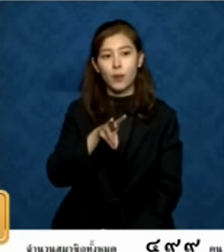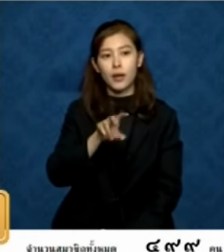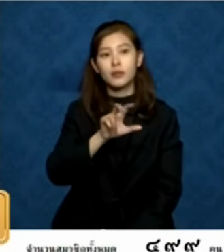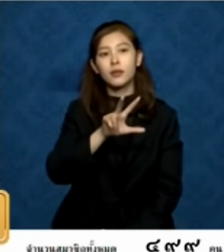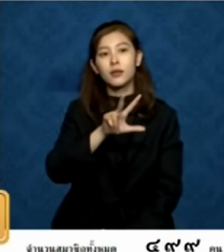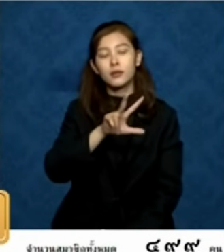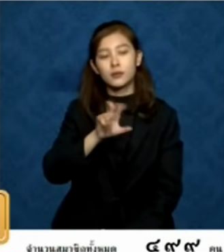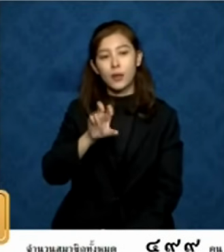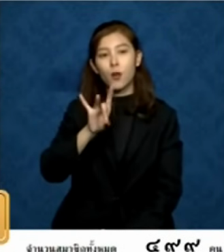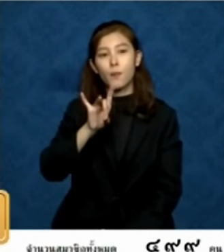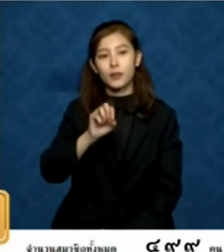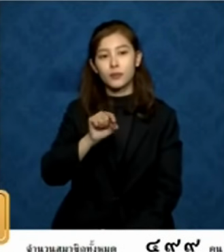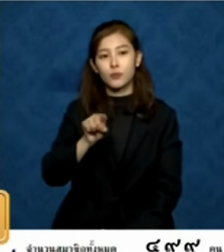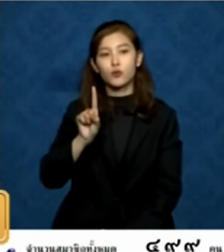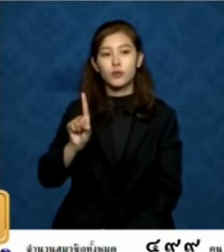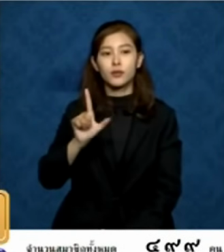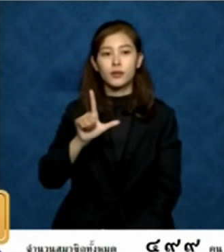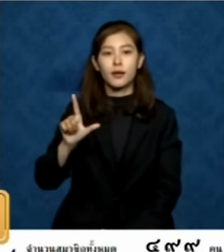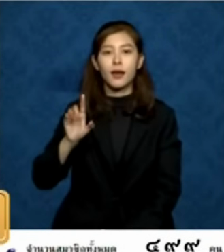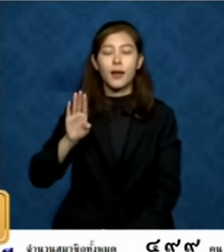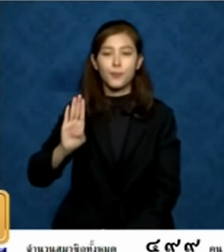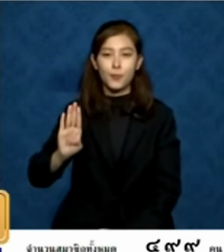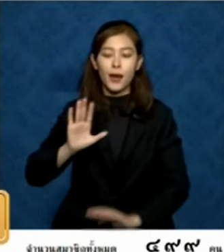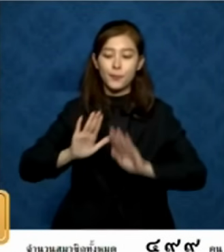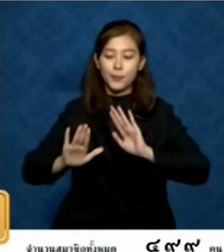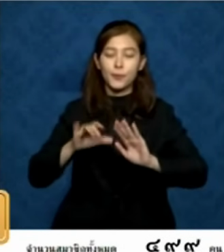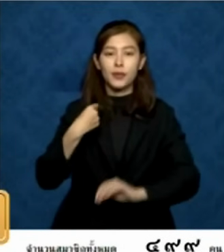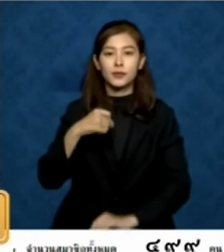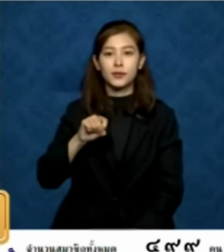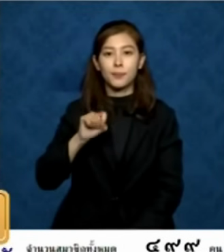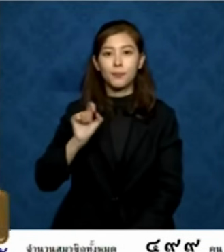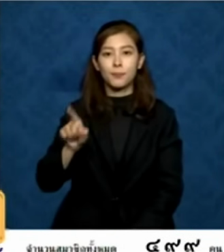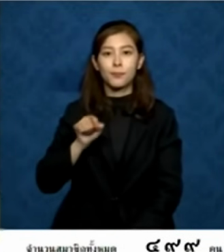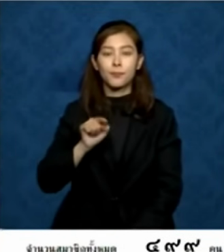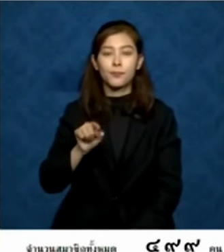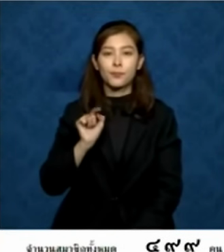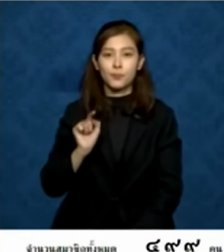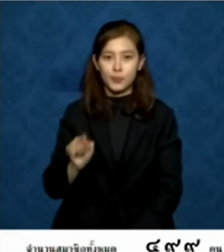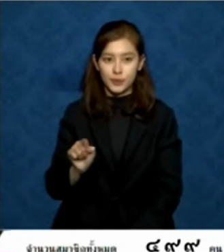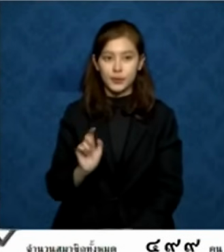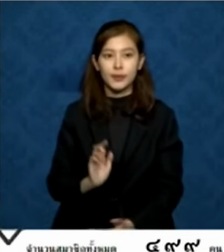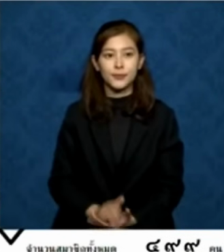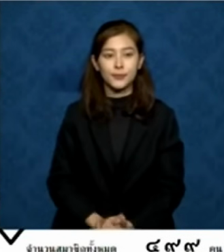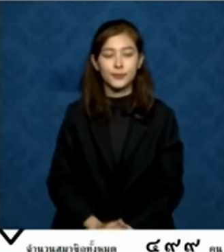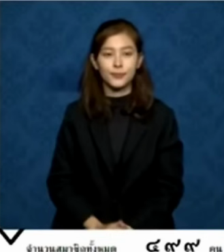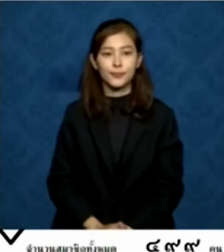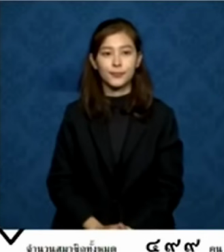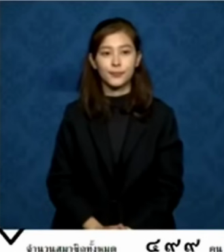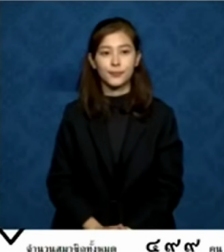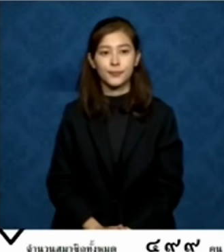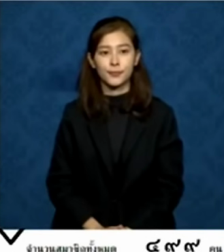346,380.1 ล้านบาทหรือคิดเป็นจำนวนร้อยละ 10 ของวงเงินงบประมาณ